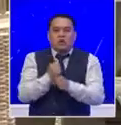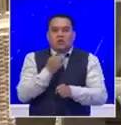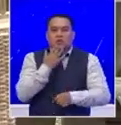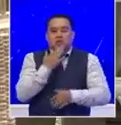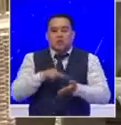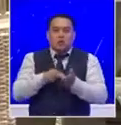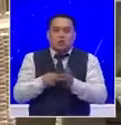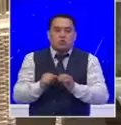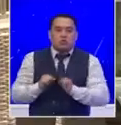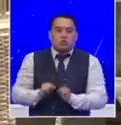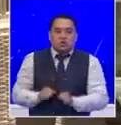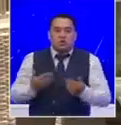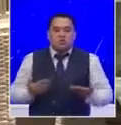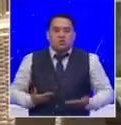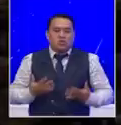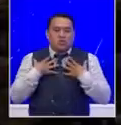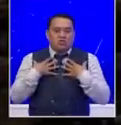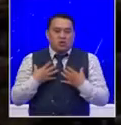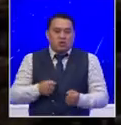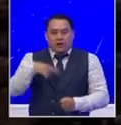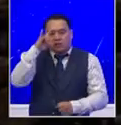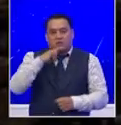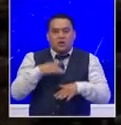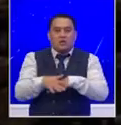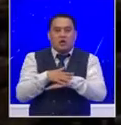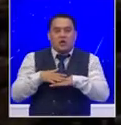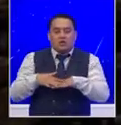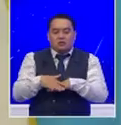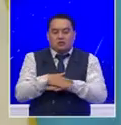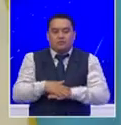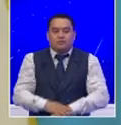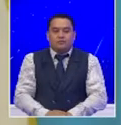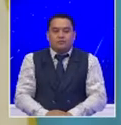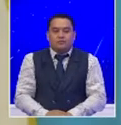национальный план по защите жизни и здоровья казахстанцев на среднесрочную перспективу.